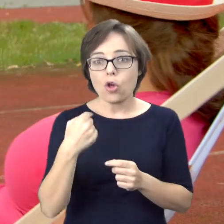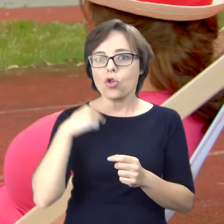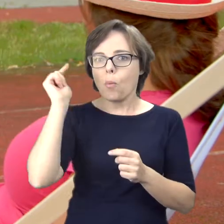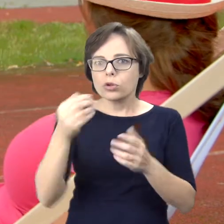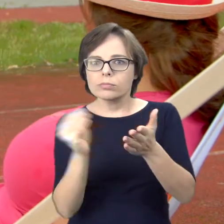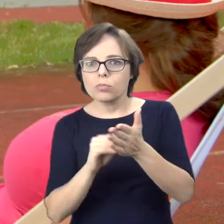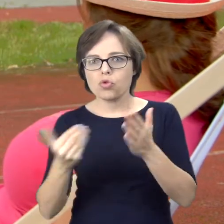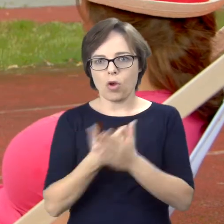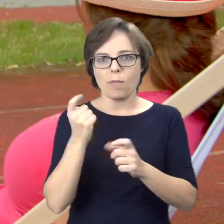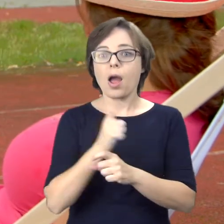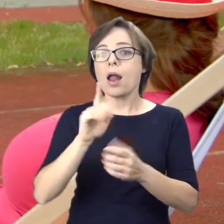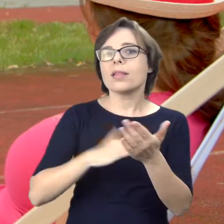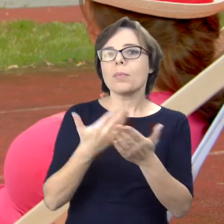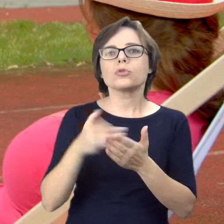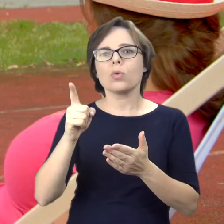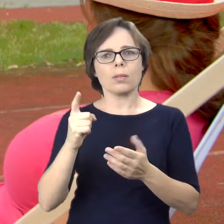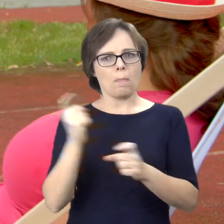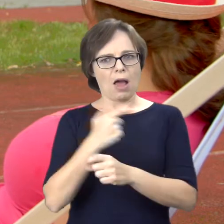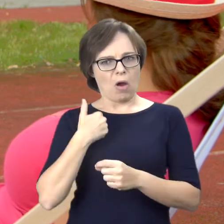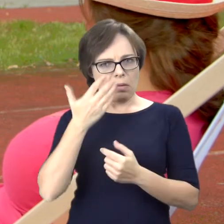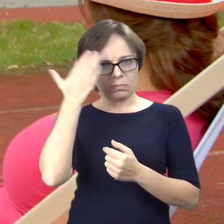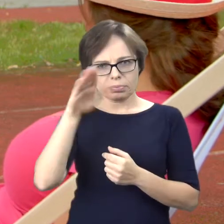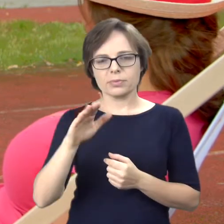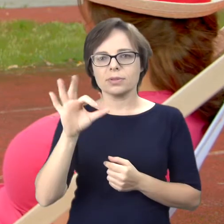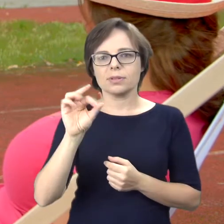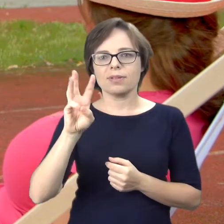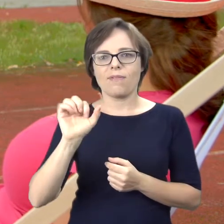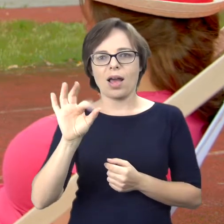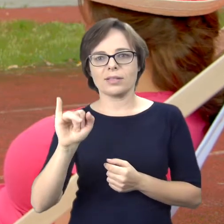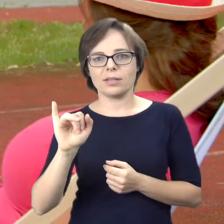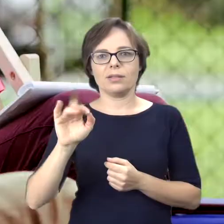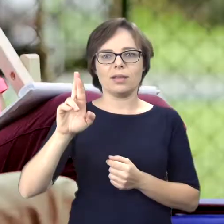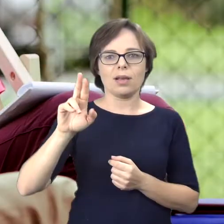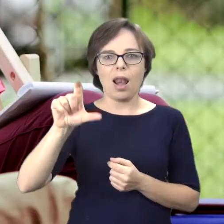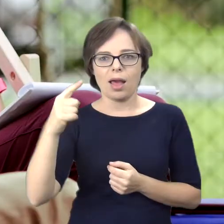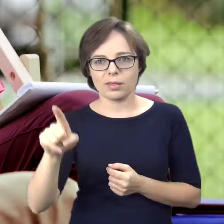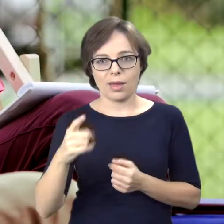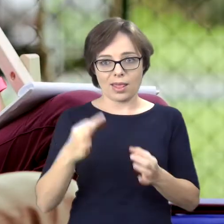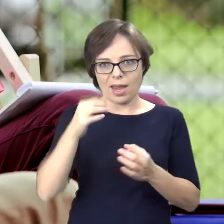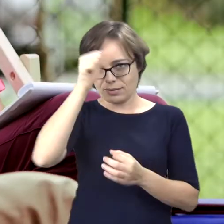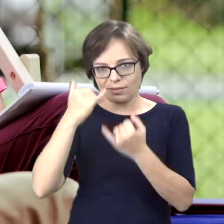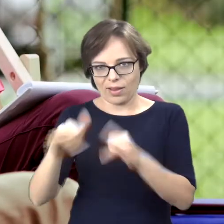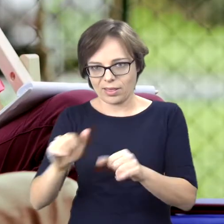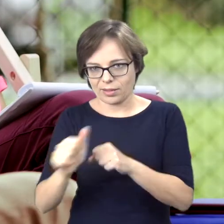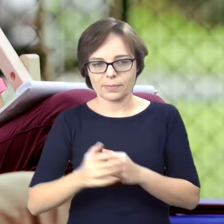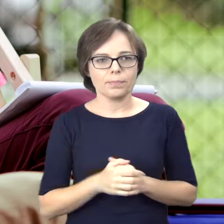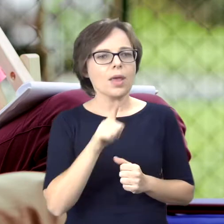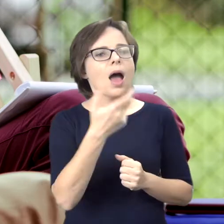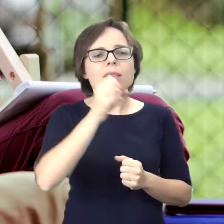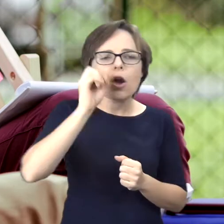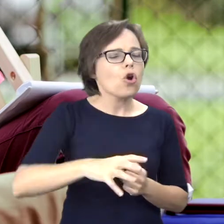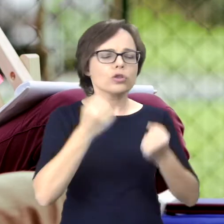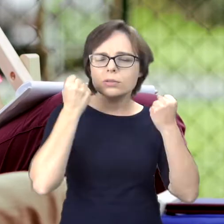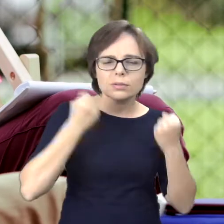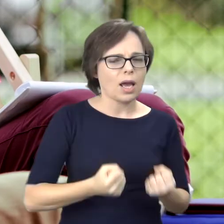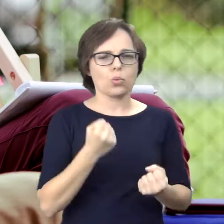i był takim dużym zdziwieniem, to był Swaziland, który obecnie nazywa się Królestwo Eswatini. Który maraton był tak naprawdę takim najcięższym maratonem, takim maratonem, który